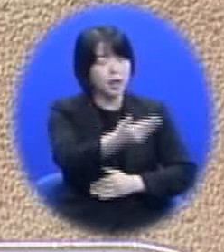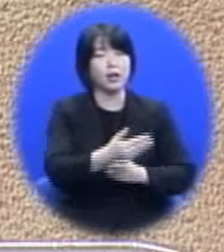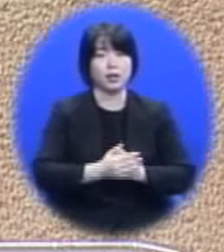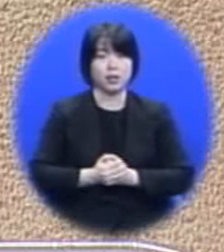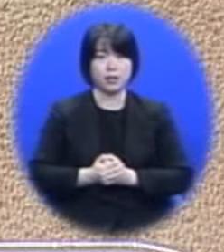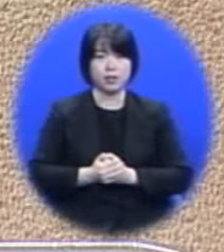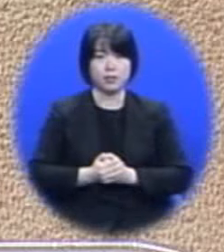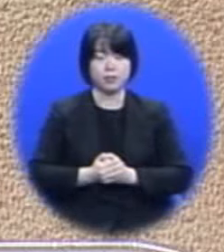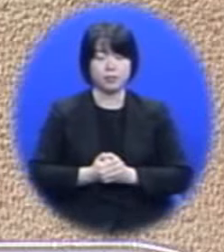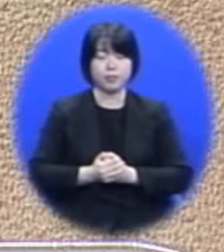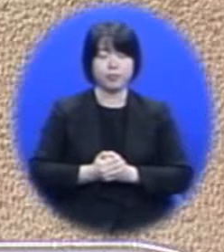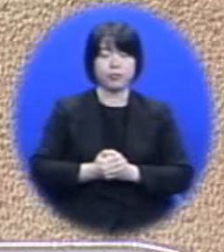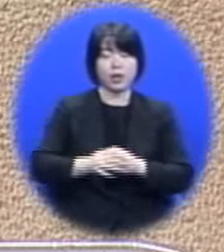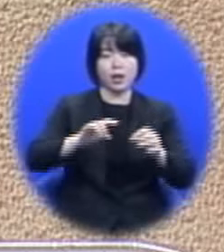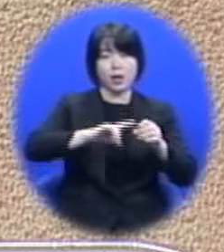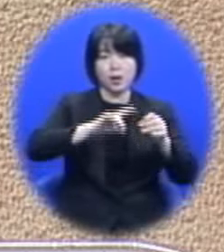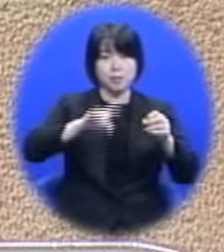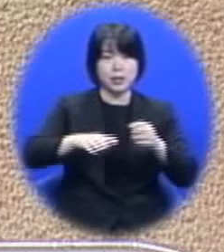마태복음 6장 5절